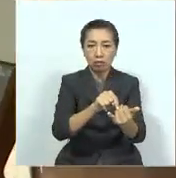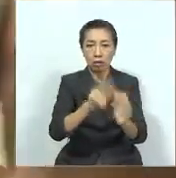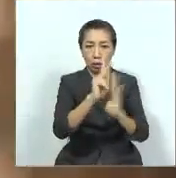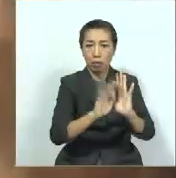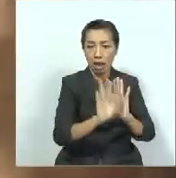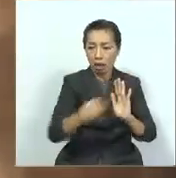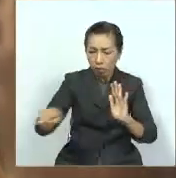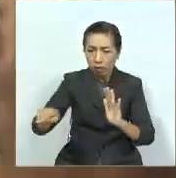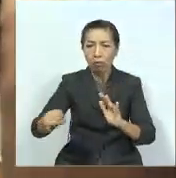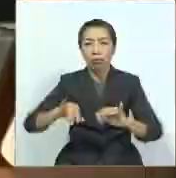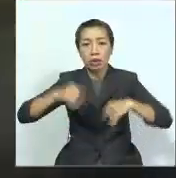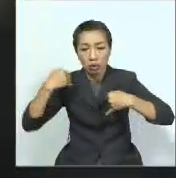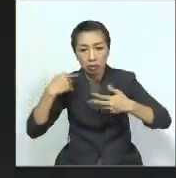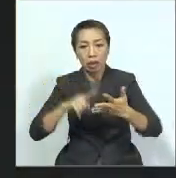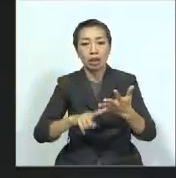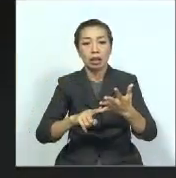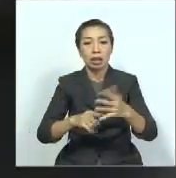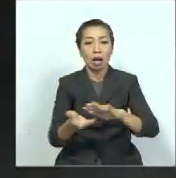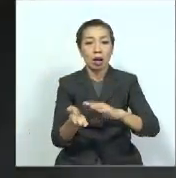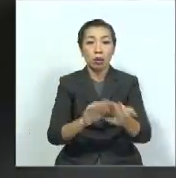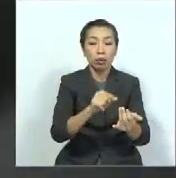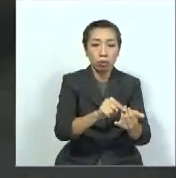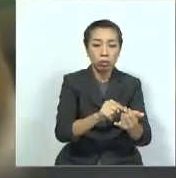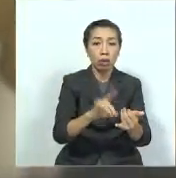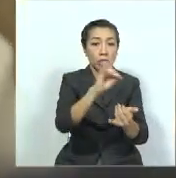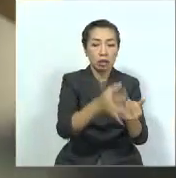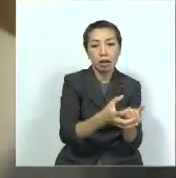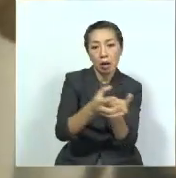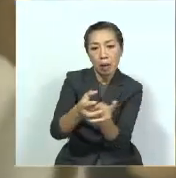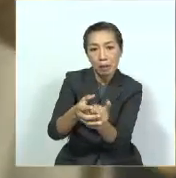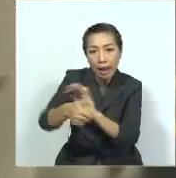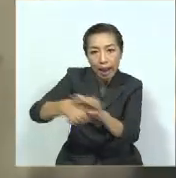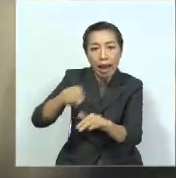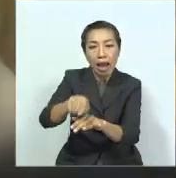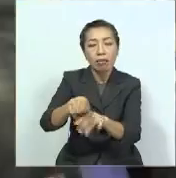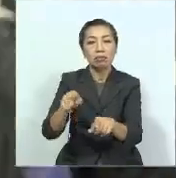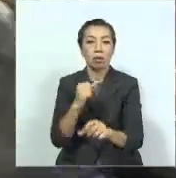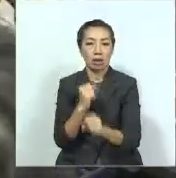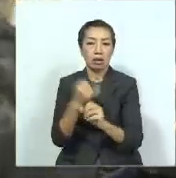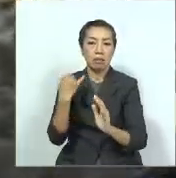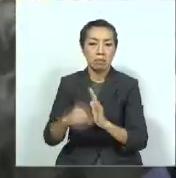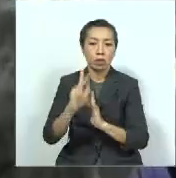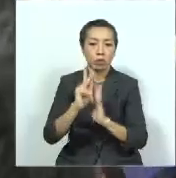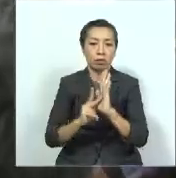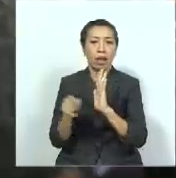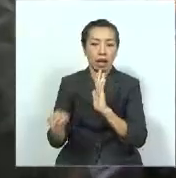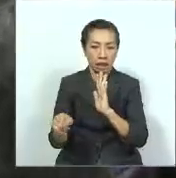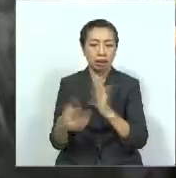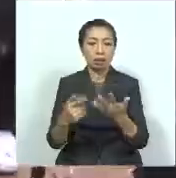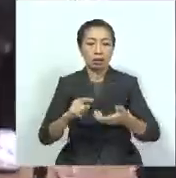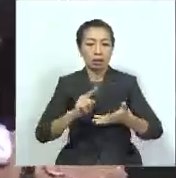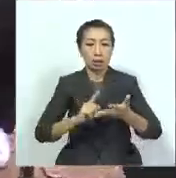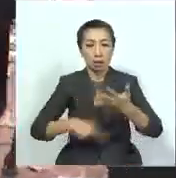ได้รับอนุญาตร่วมกันซ่อนเร้นพาเอาไปหรือรับไว้ซึ่งซากสัตว์ป่าอันได้มาโดยกระทำความผิดกฎหมาย